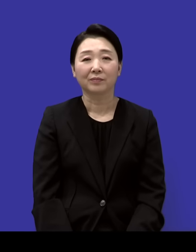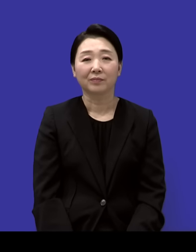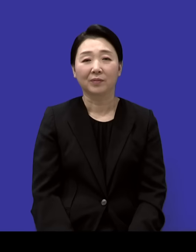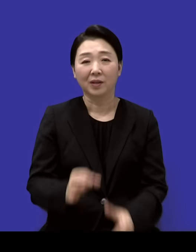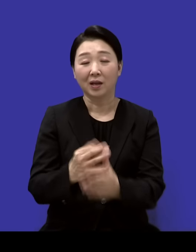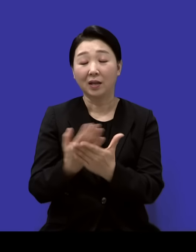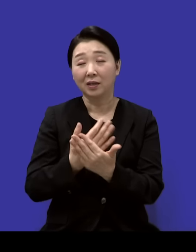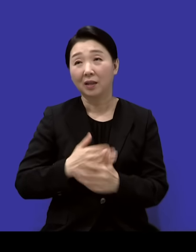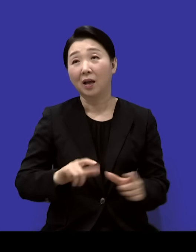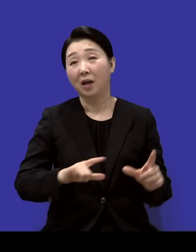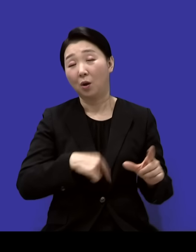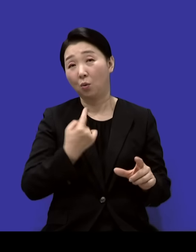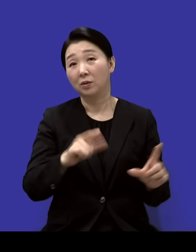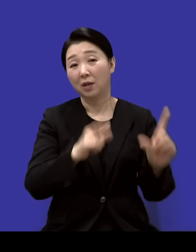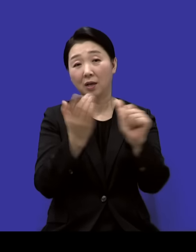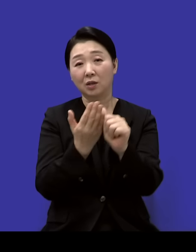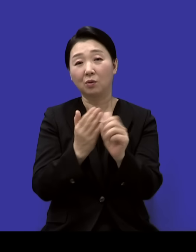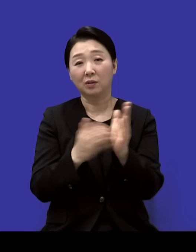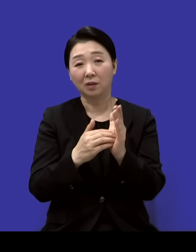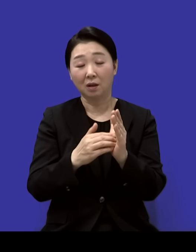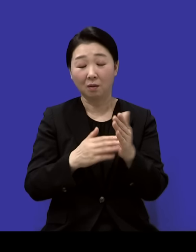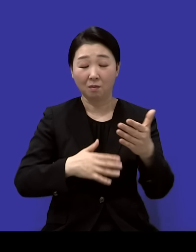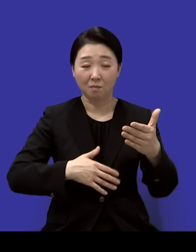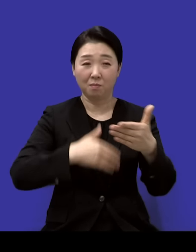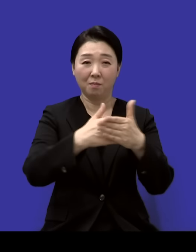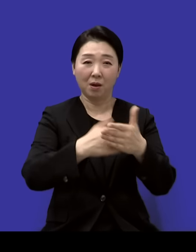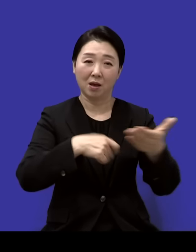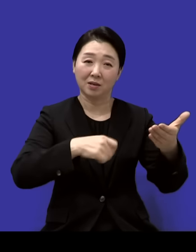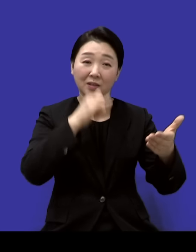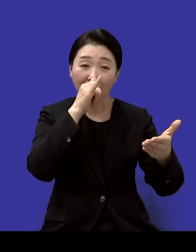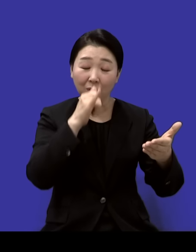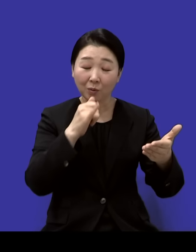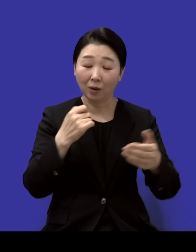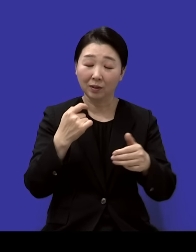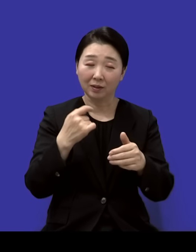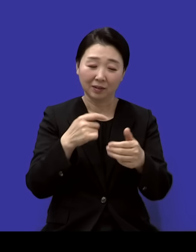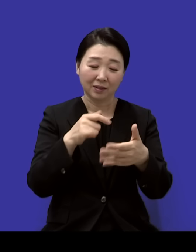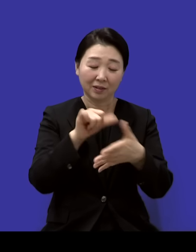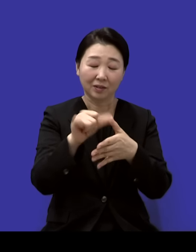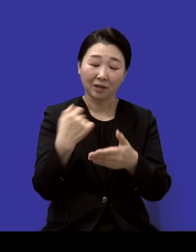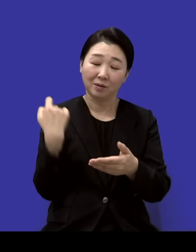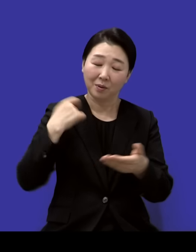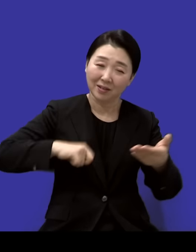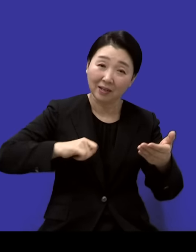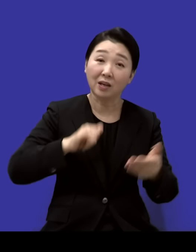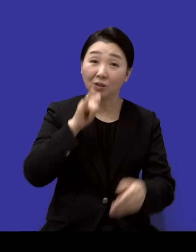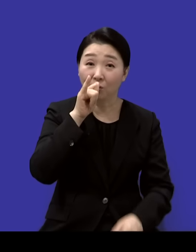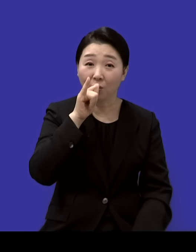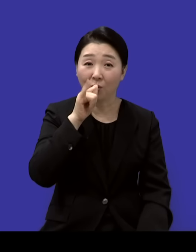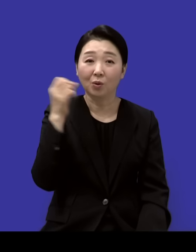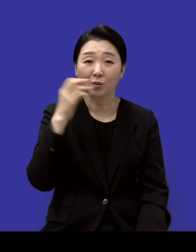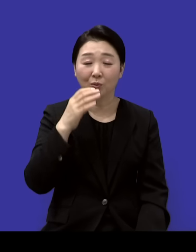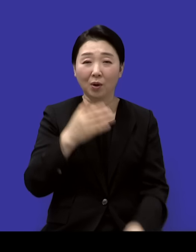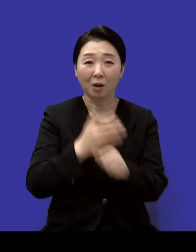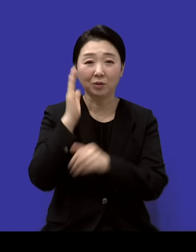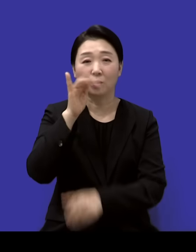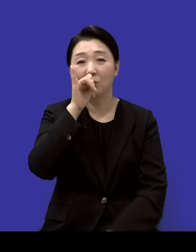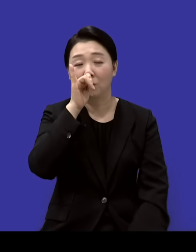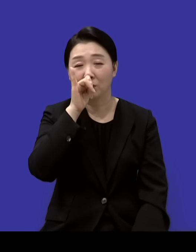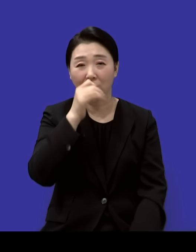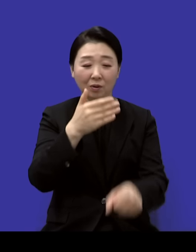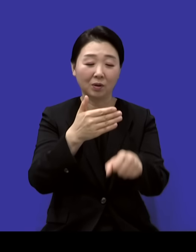저 혼자 키울 때는 정말 만삭배에 기타 메고 큰애는 뒤에 업고 찬양 리허설 하면서 아이고, 9시에 설교하러 올라가면